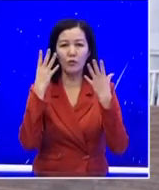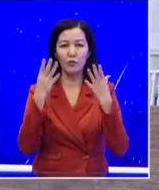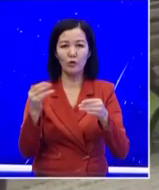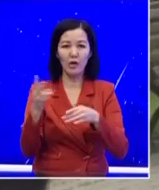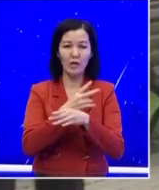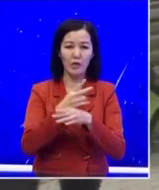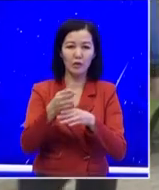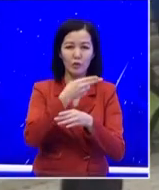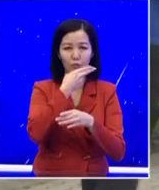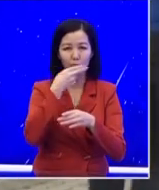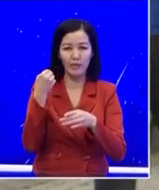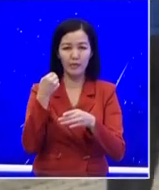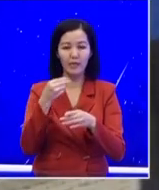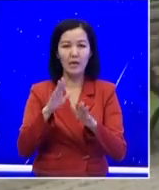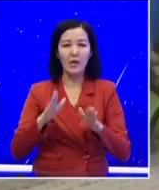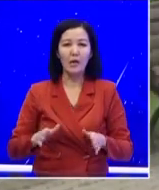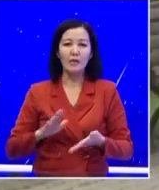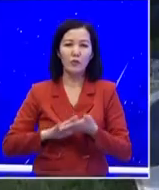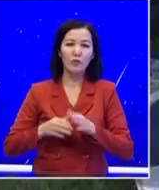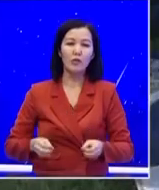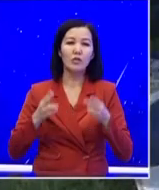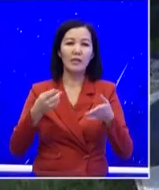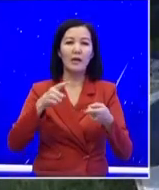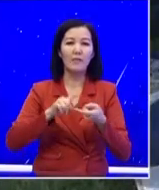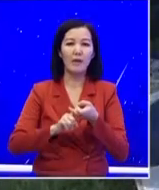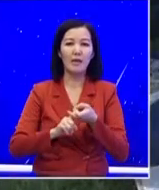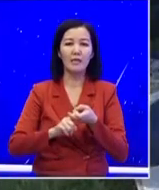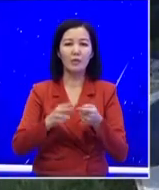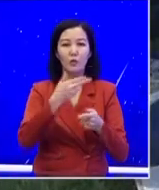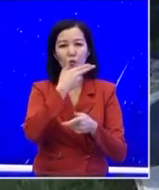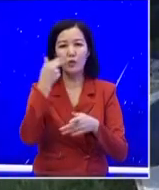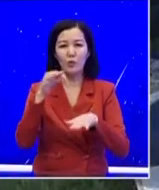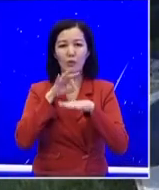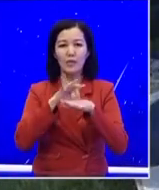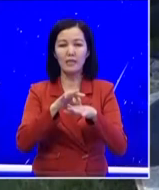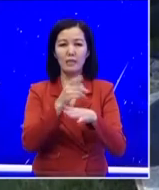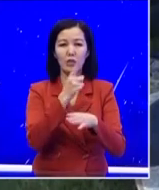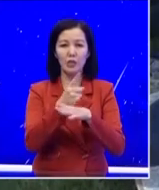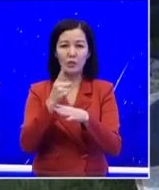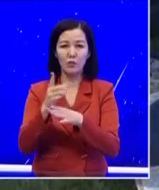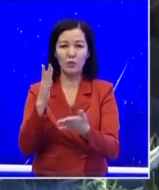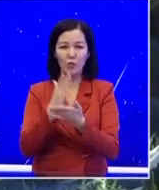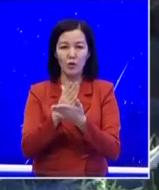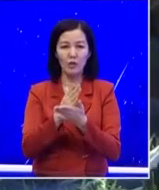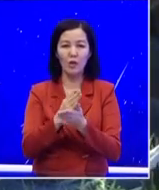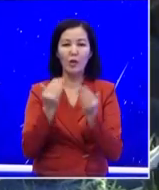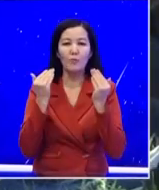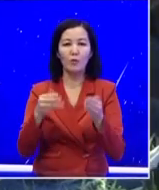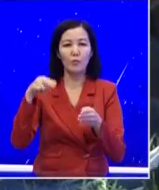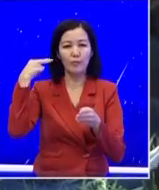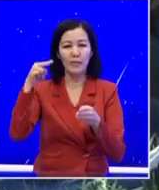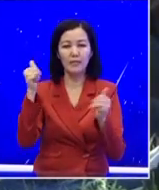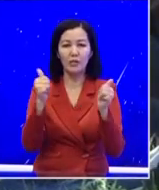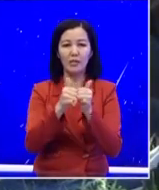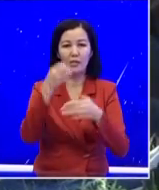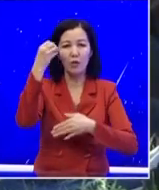бекітеді. Елдегі төтенше жағдайға байланысты бұл жолғы оразаны өткеру кезінде бірқатар шектеулер қойылып отыр. Бұл туралы президент